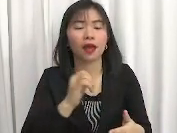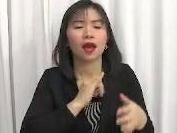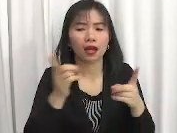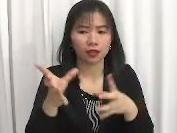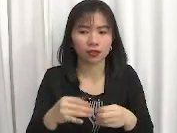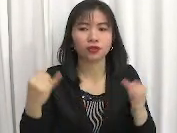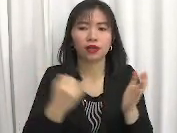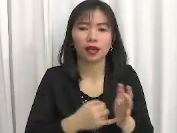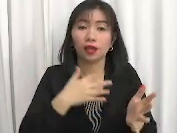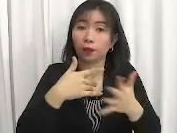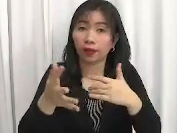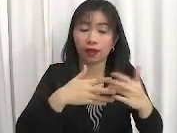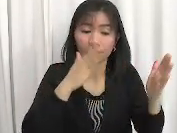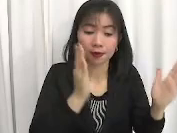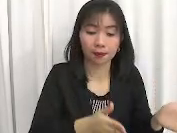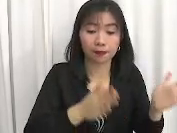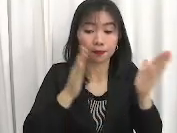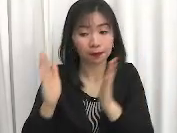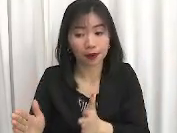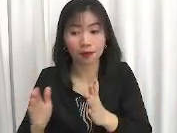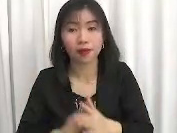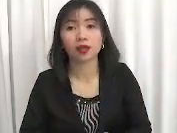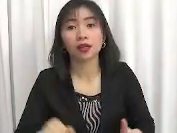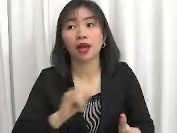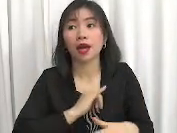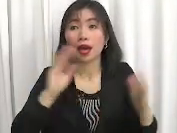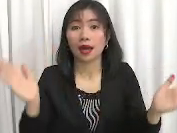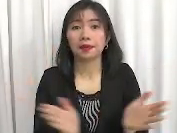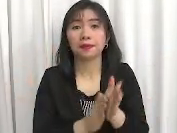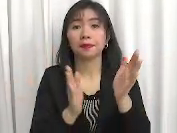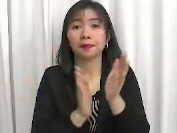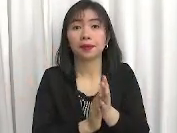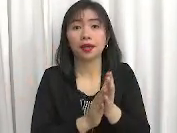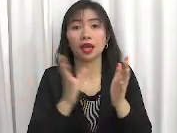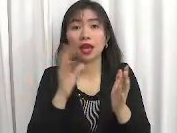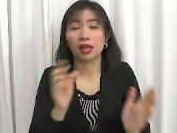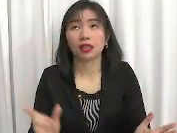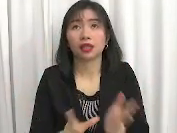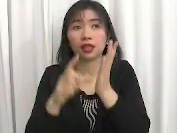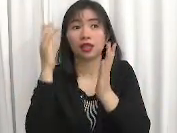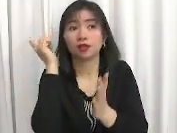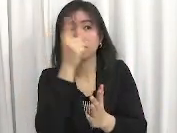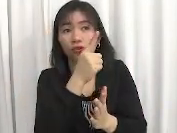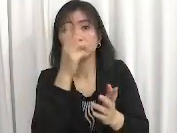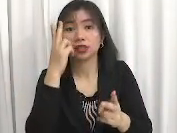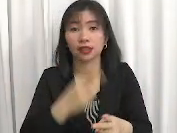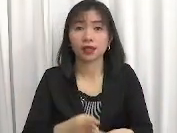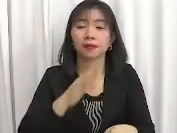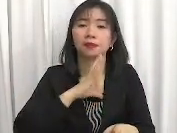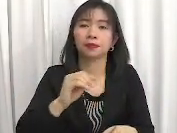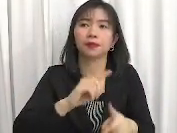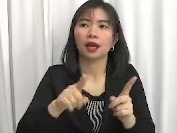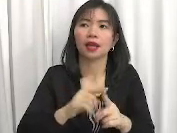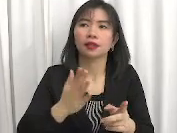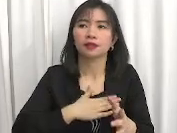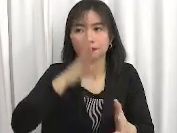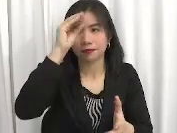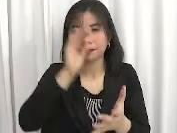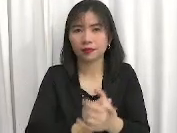yung maitataas ko pa rin bilang ikaw ay aking asawa. Yung pangalan mo ay...